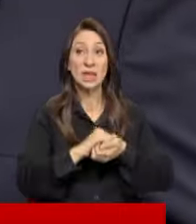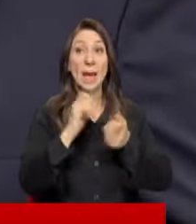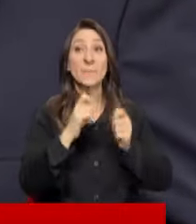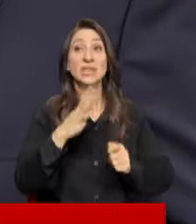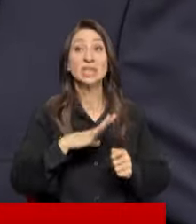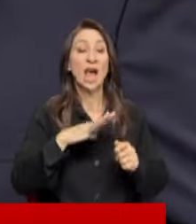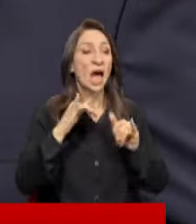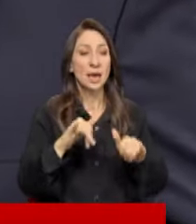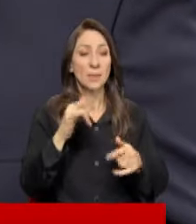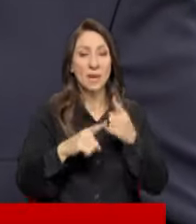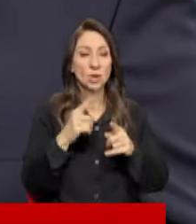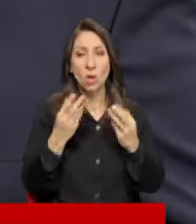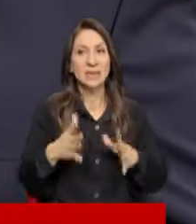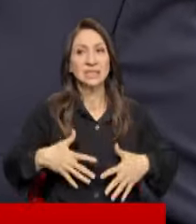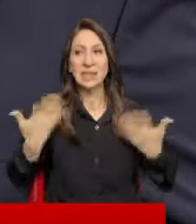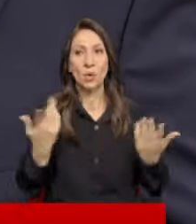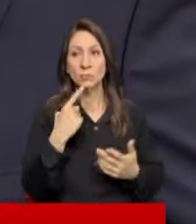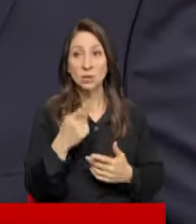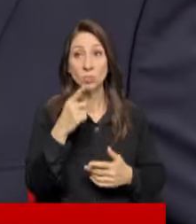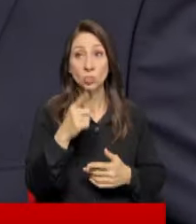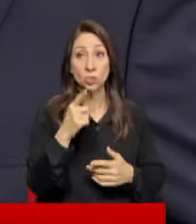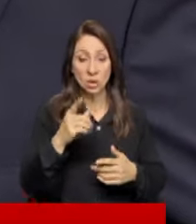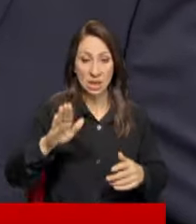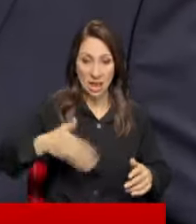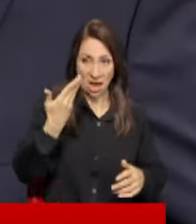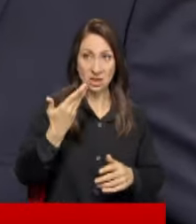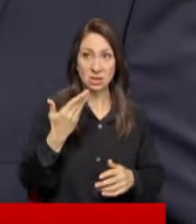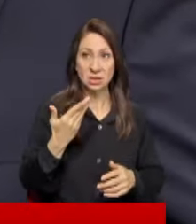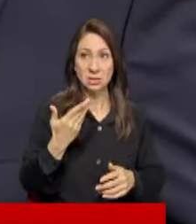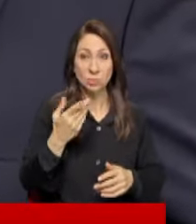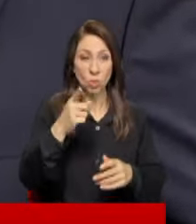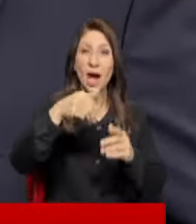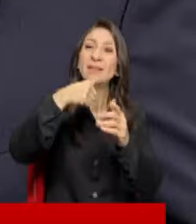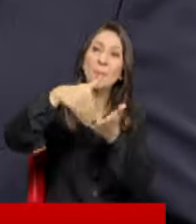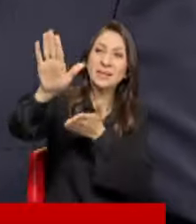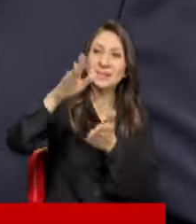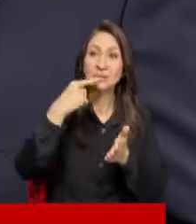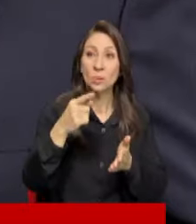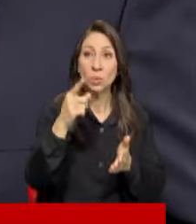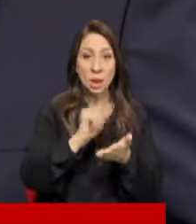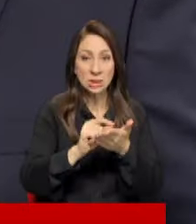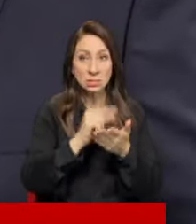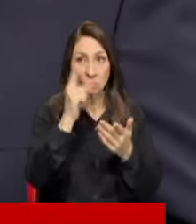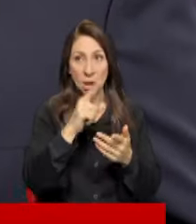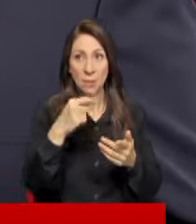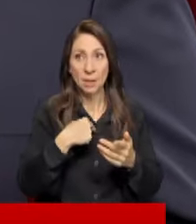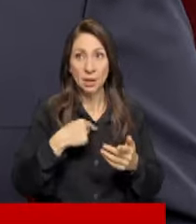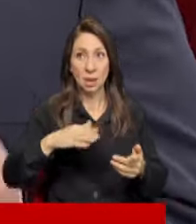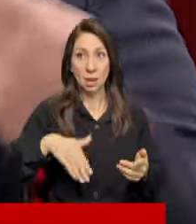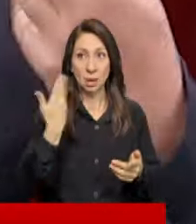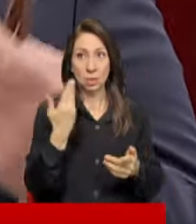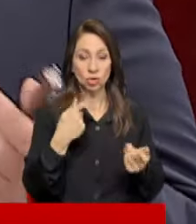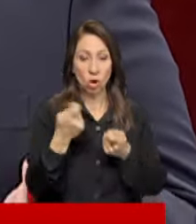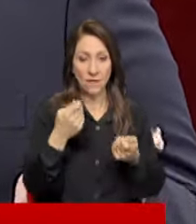yapmak isteyenler aynı partide olmak istemiyorum dedi. Yani bunu ihraç edin partimizden gibi. Bunu yazdım diye ihraç etti,